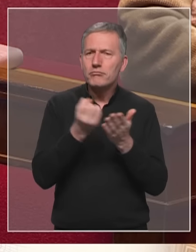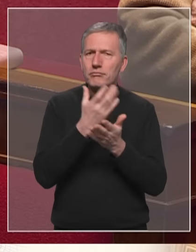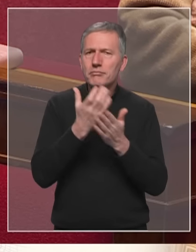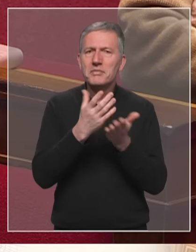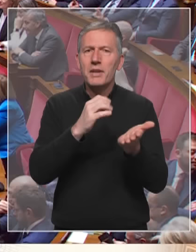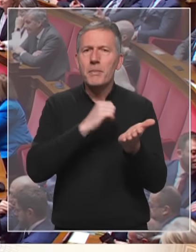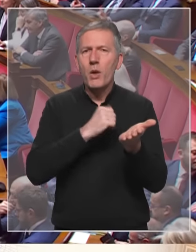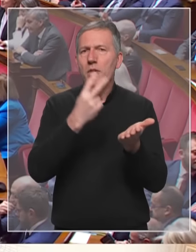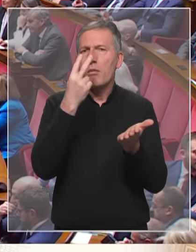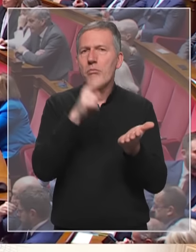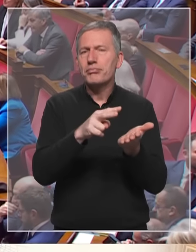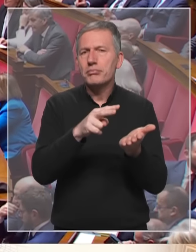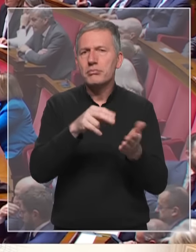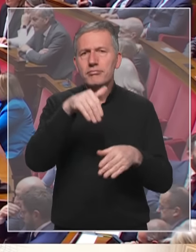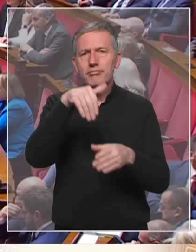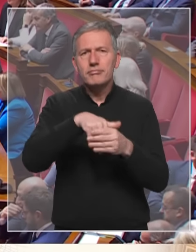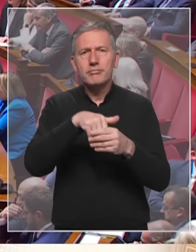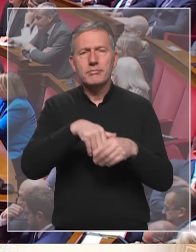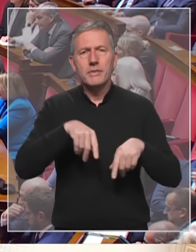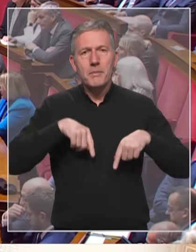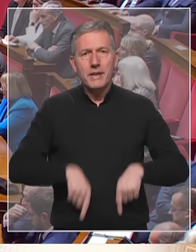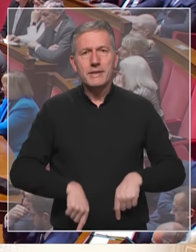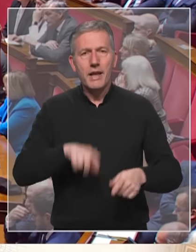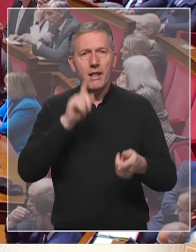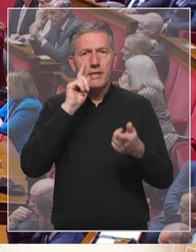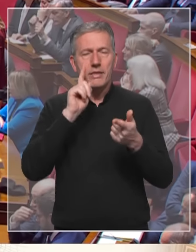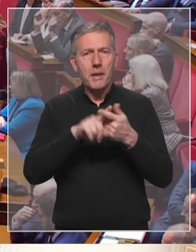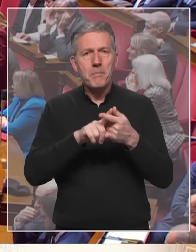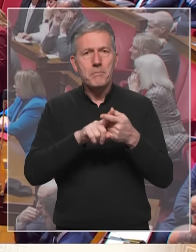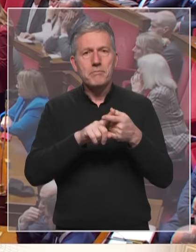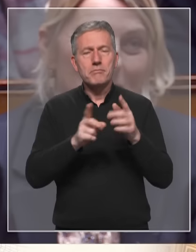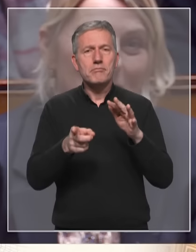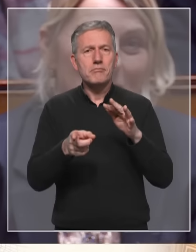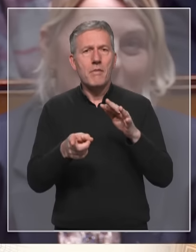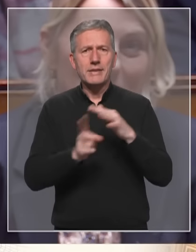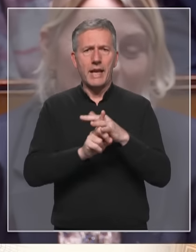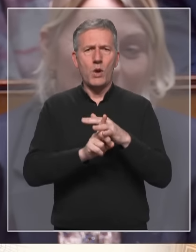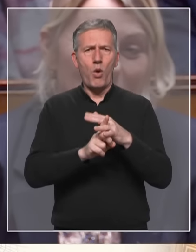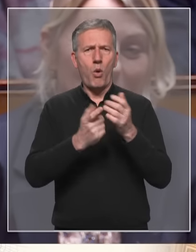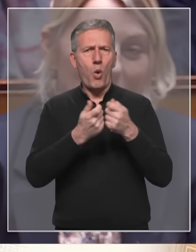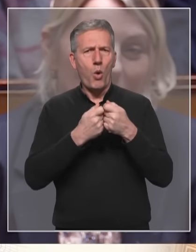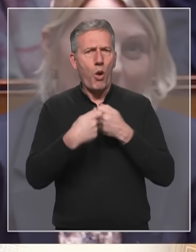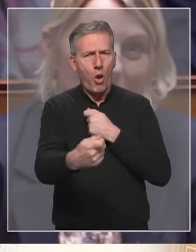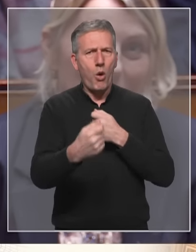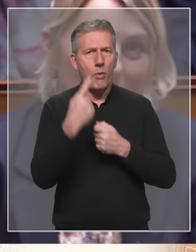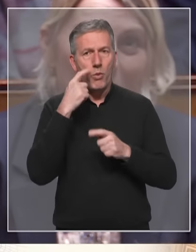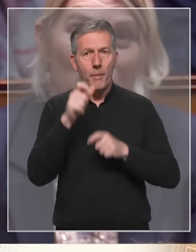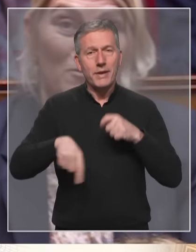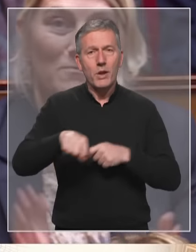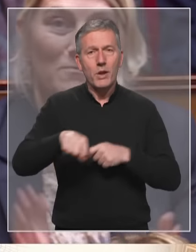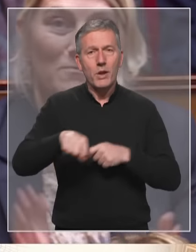de votre ministère pour l'insertion durable dans l'emploi des personnes en situation de handicap? Je